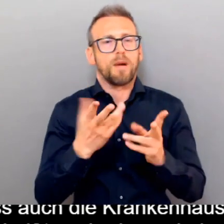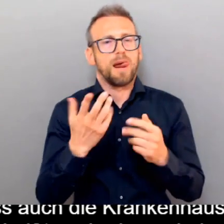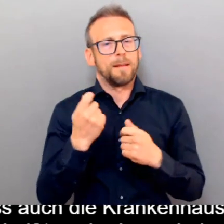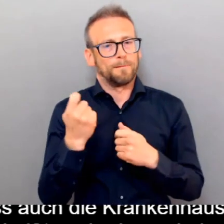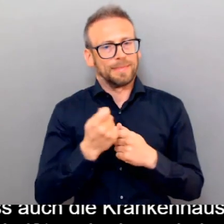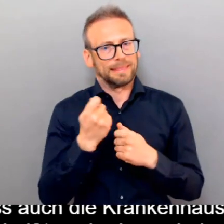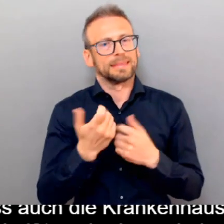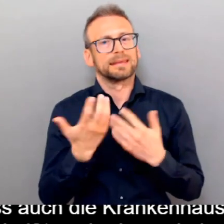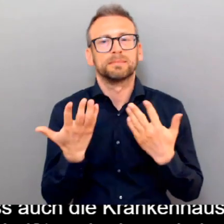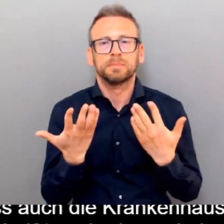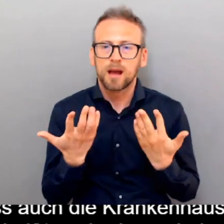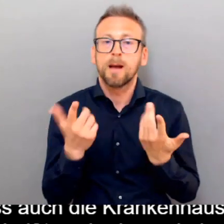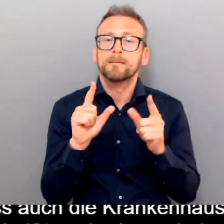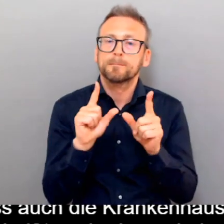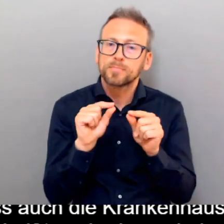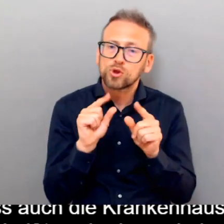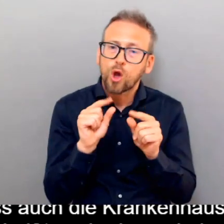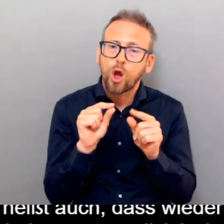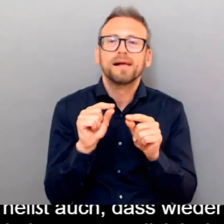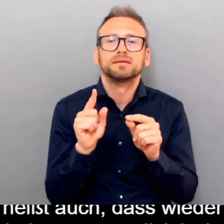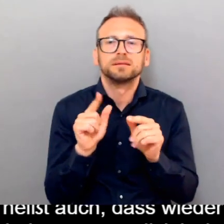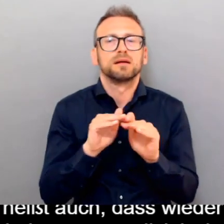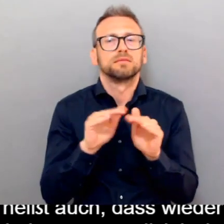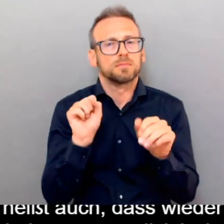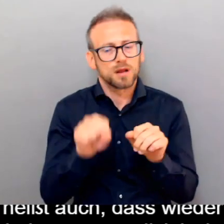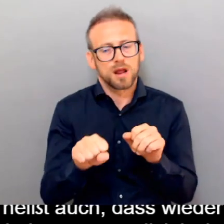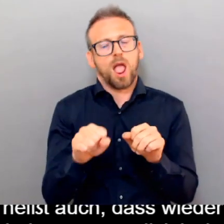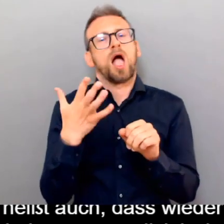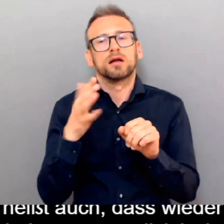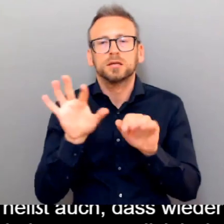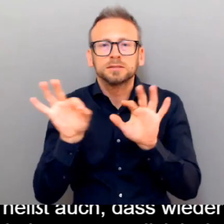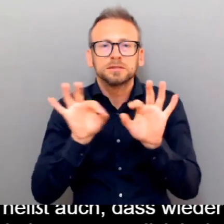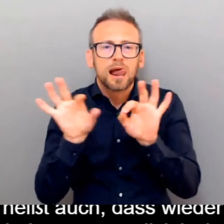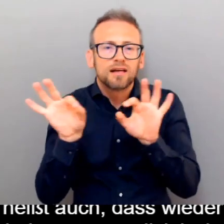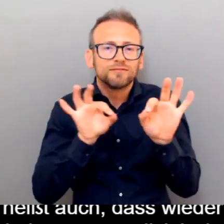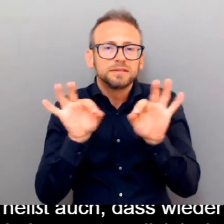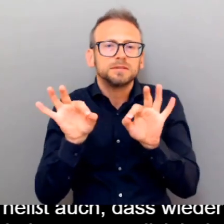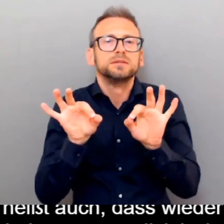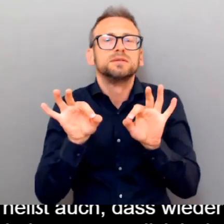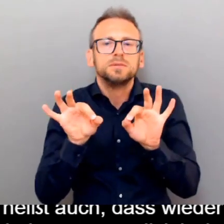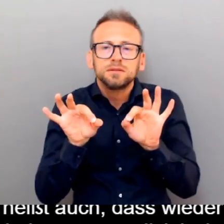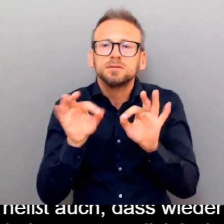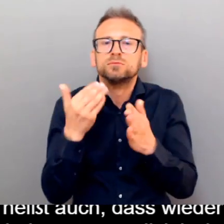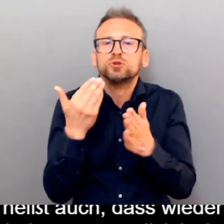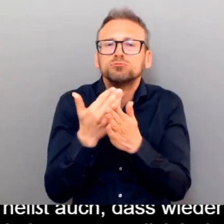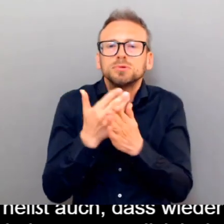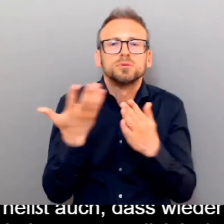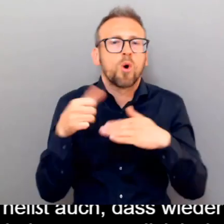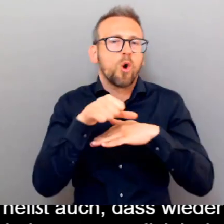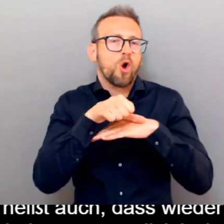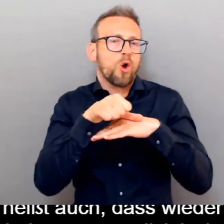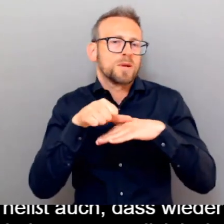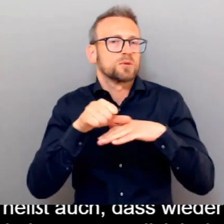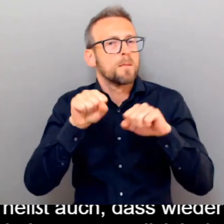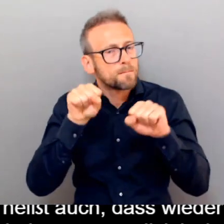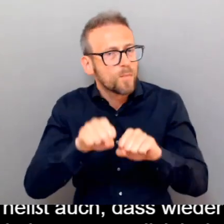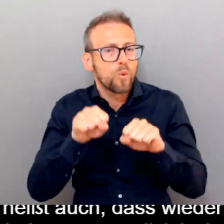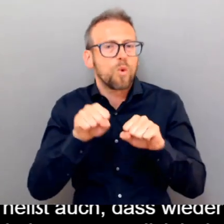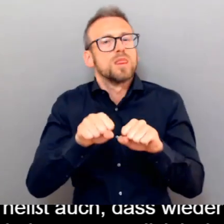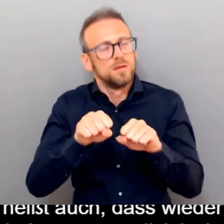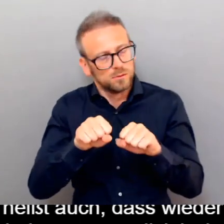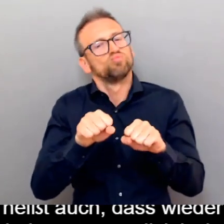mit durchgeführt werden können. Auch das zeigt, dass wir auch im Bereich der Krankenhäuser wieder mehr auf